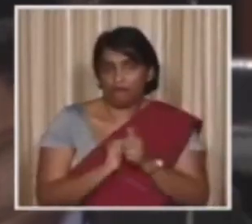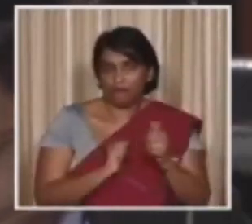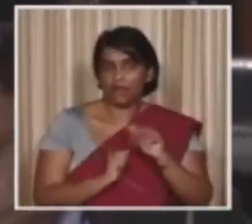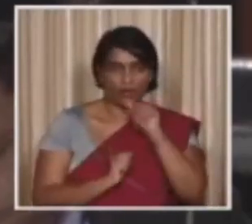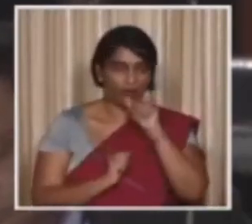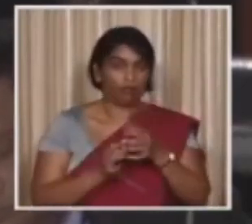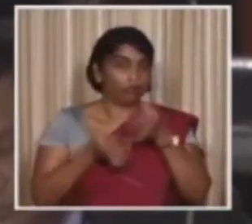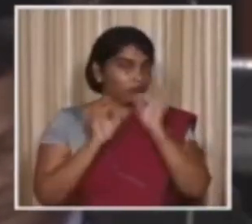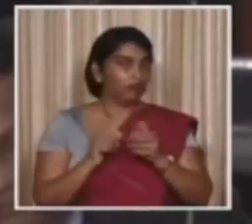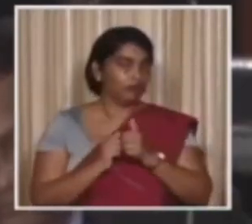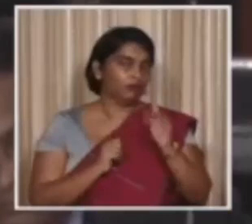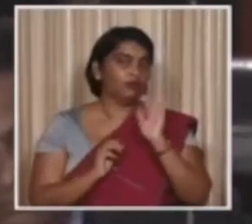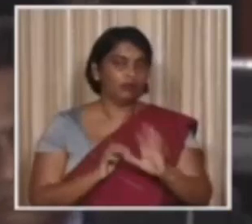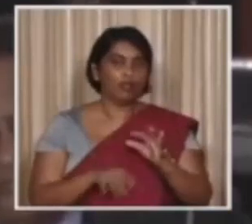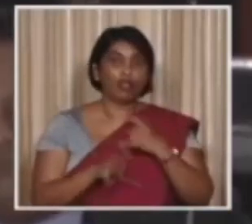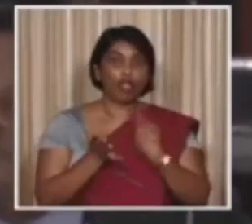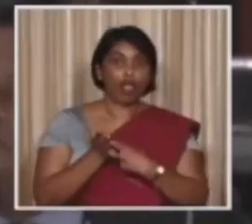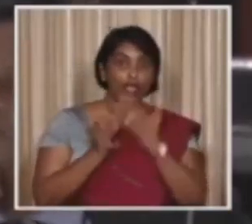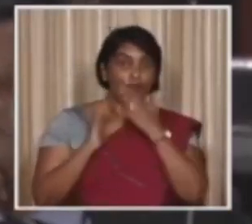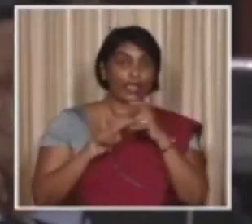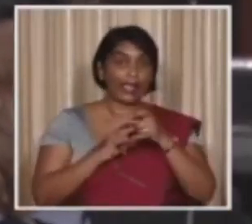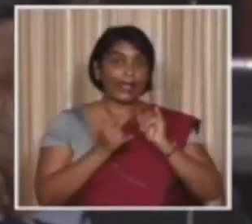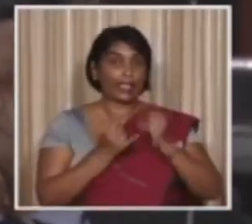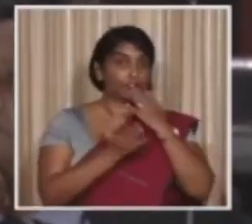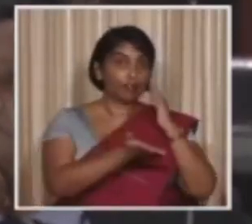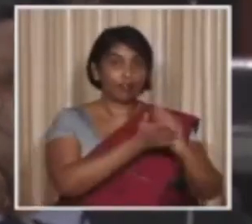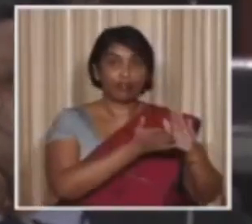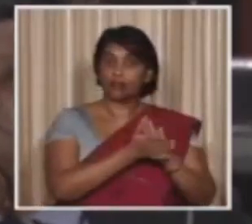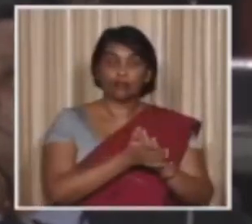නියමිත ක්‍රමවේදේ කරන්න ඕනේ. රෝයල් එකට DS එකට දෙන සානාධාරේ